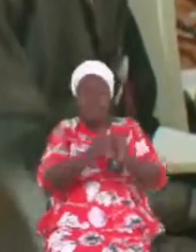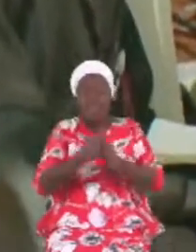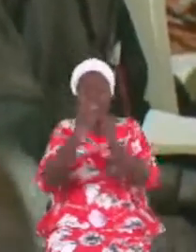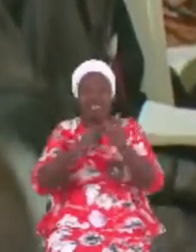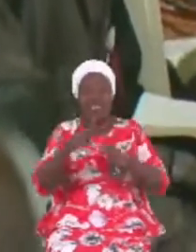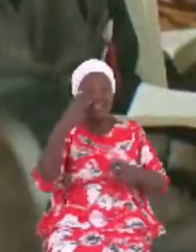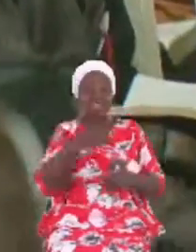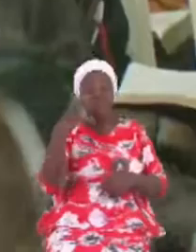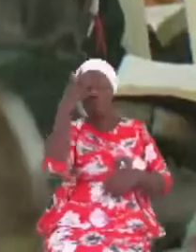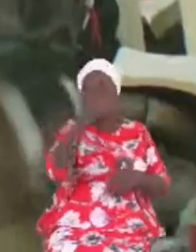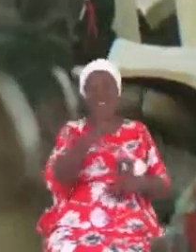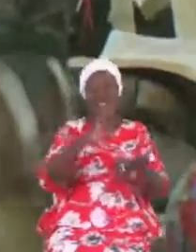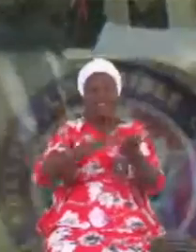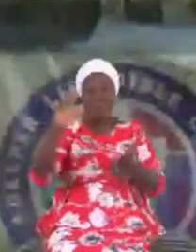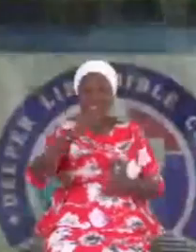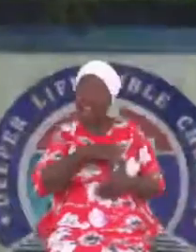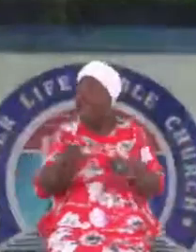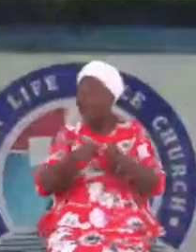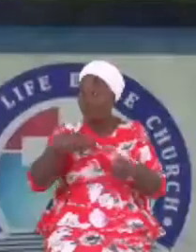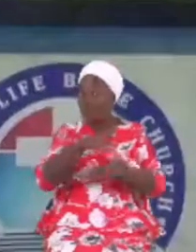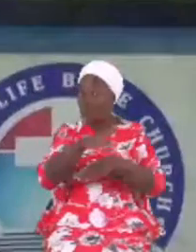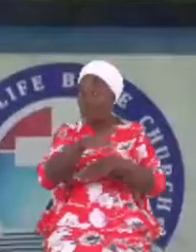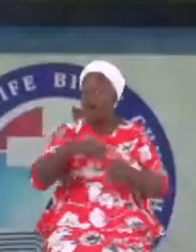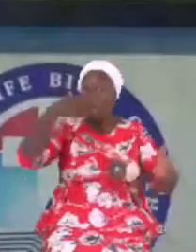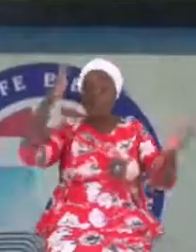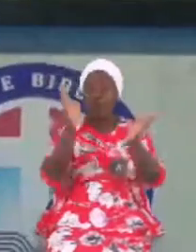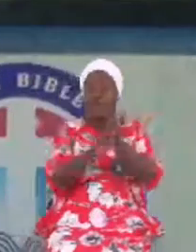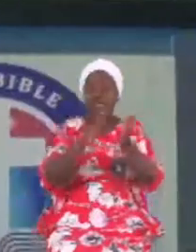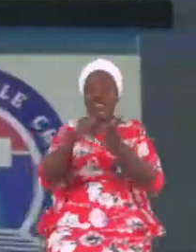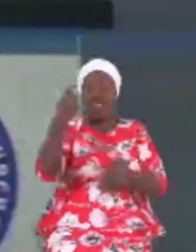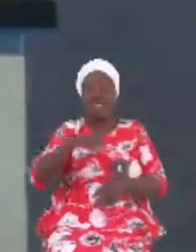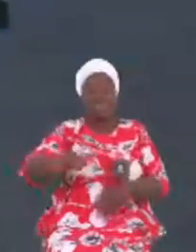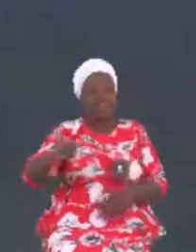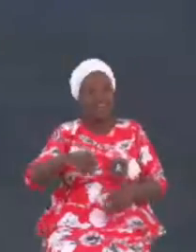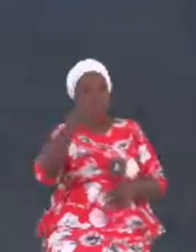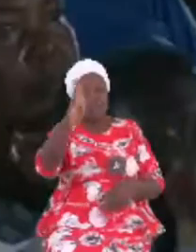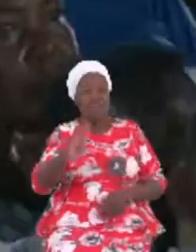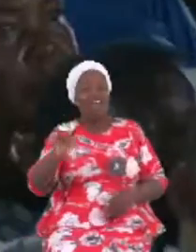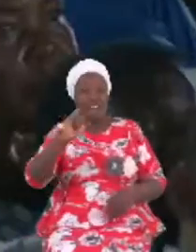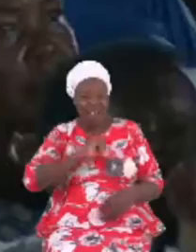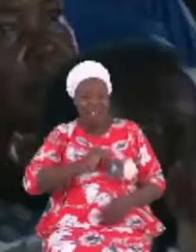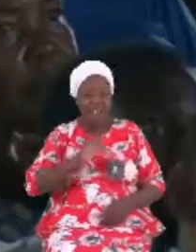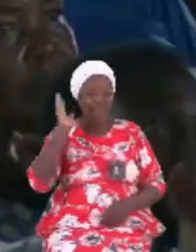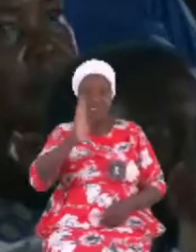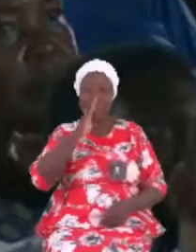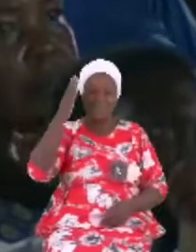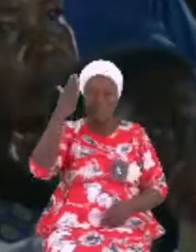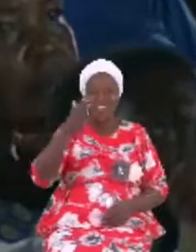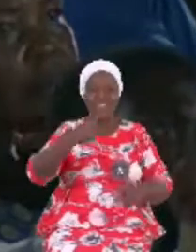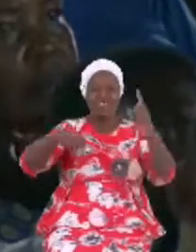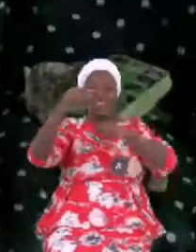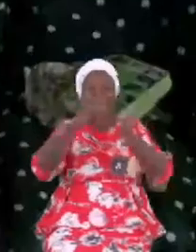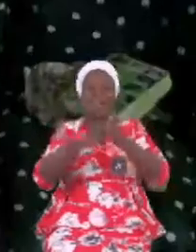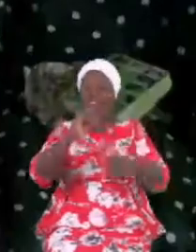et nous allons contempler la beauté du Seigneur. Comme nous louons tous le Dieu éternel, je serai là. J'ai dit, je serai